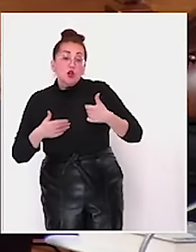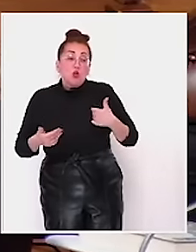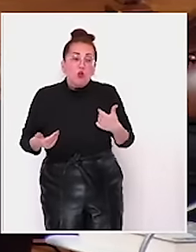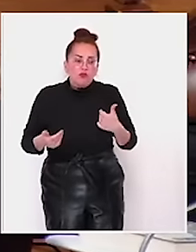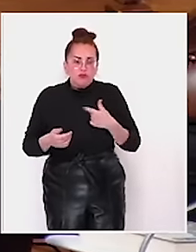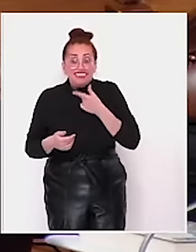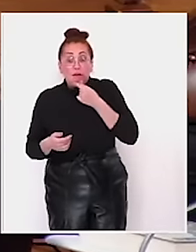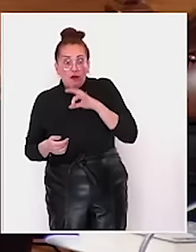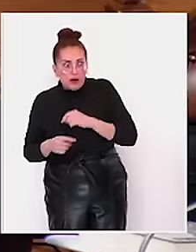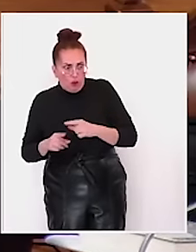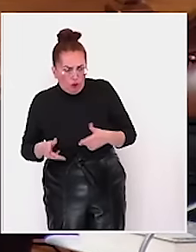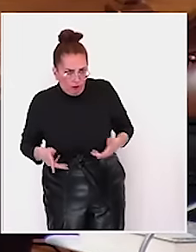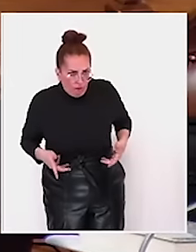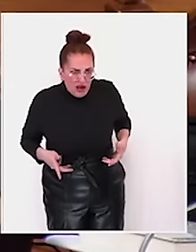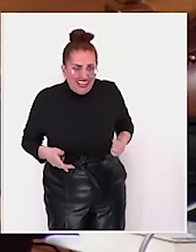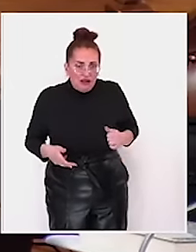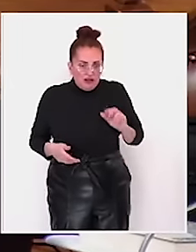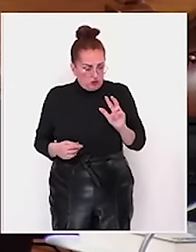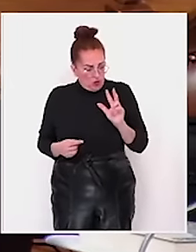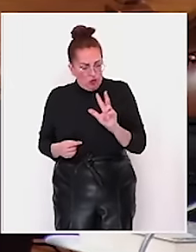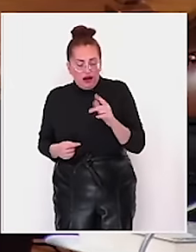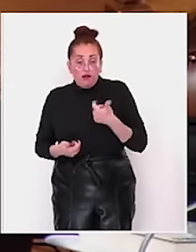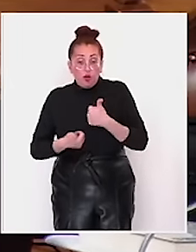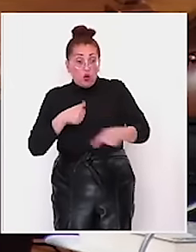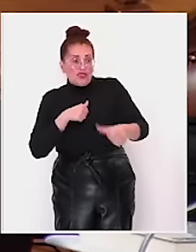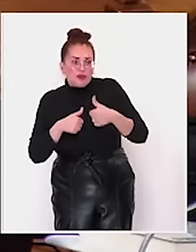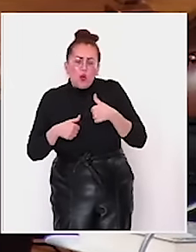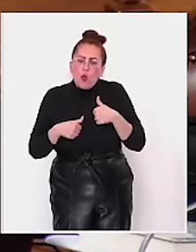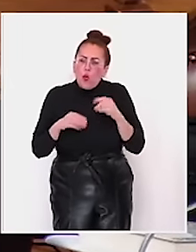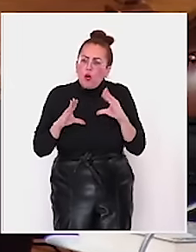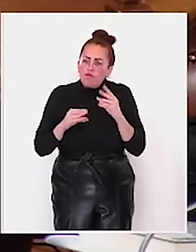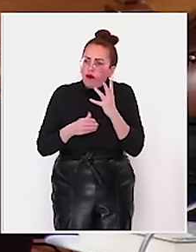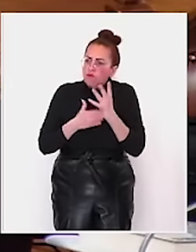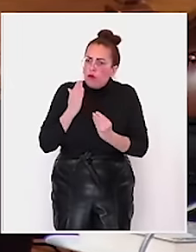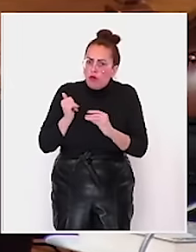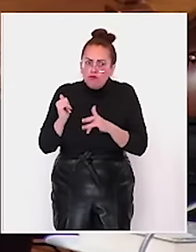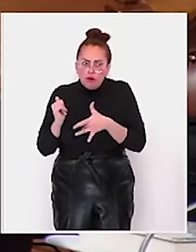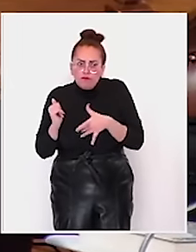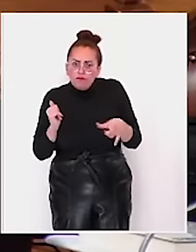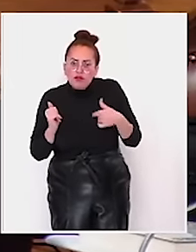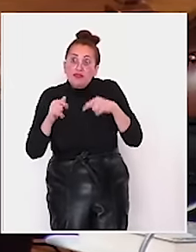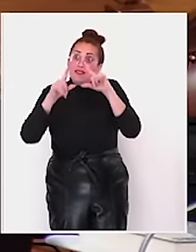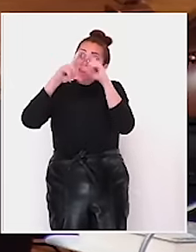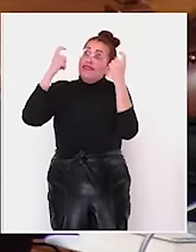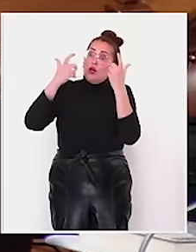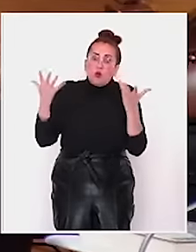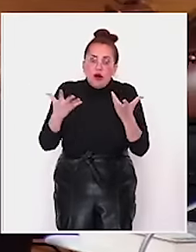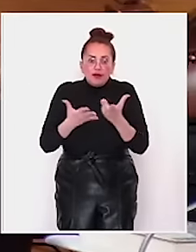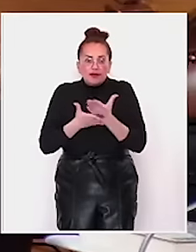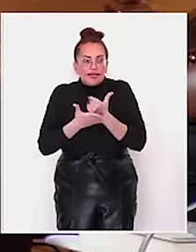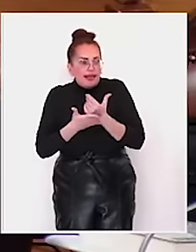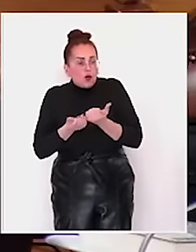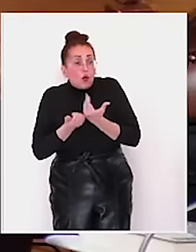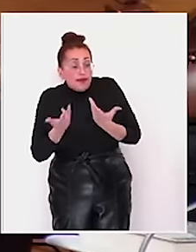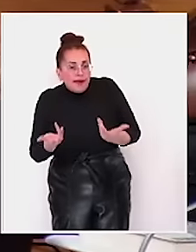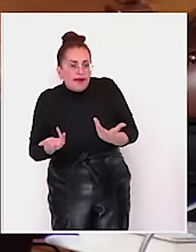enfin, ça nous paraît les mettre dans des conditions pas confortables du tout, quoi. On ne sait pas sous quel statut, on ne sait pas le salaire, même s'il y a le